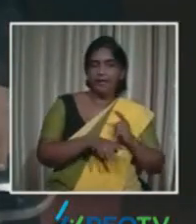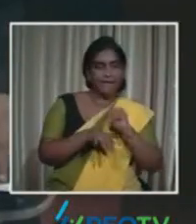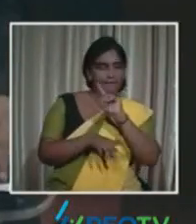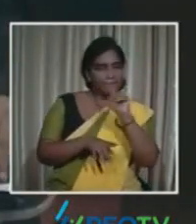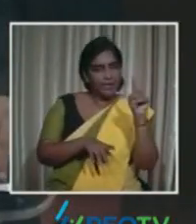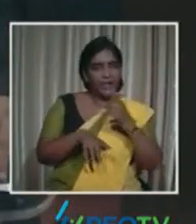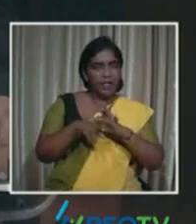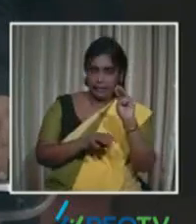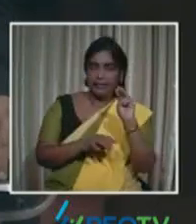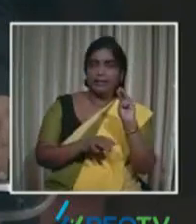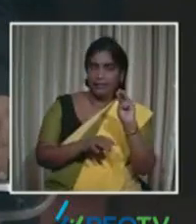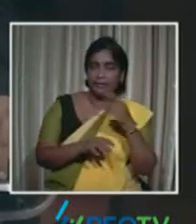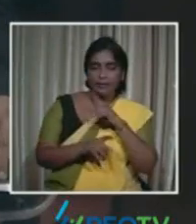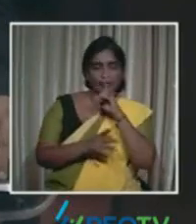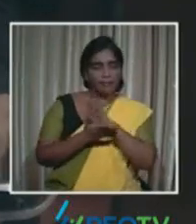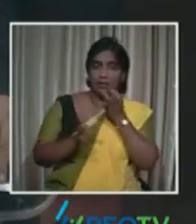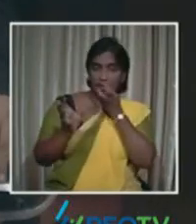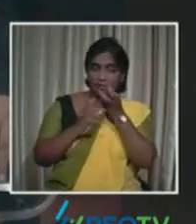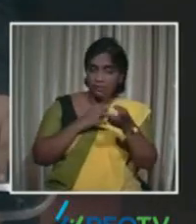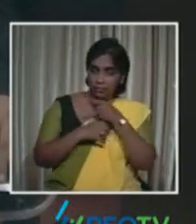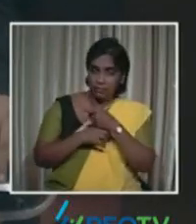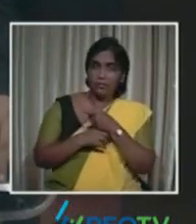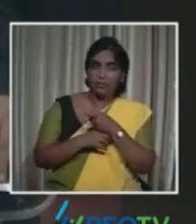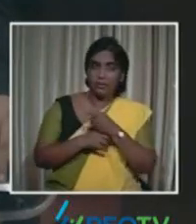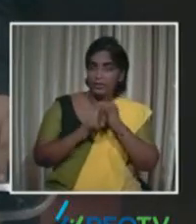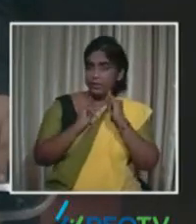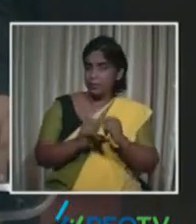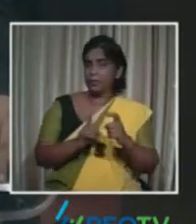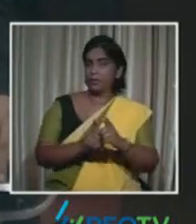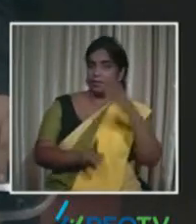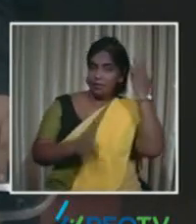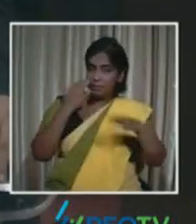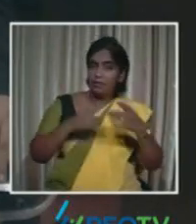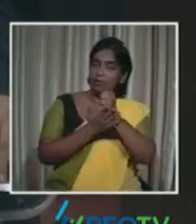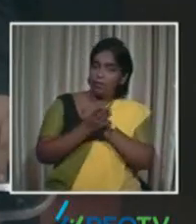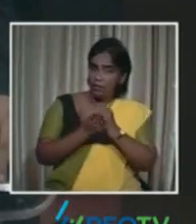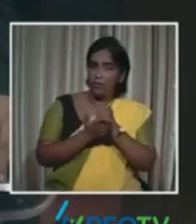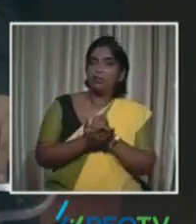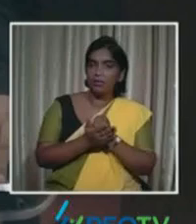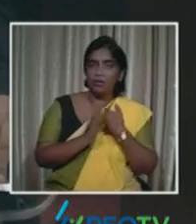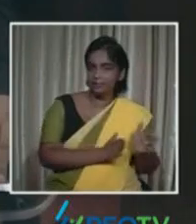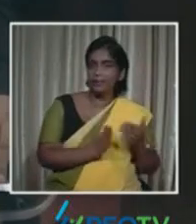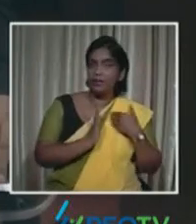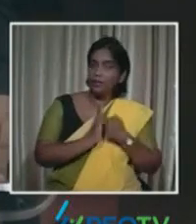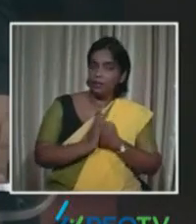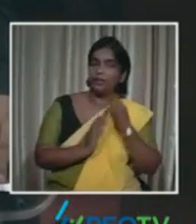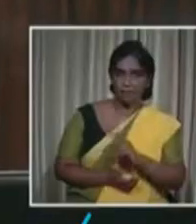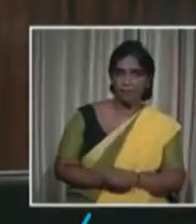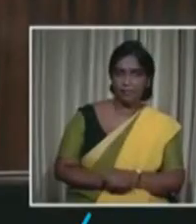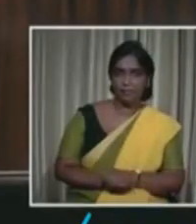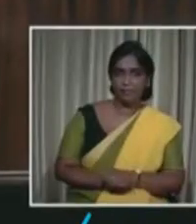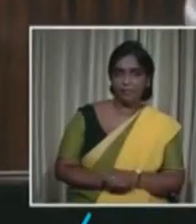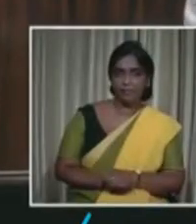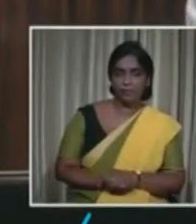නම් තප්පර 30ක හරි ශබ්දතාවයක් පළ කරලා ඒ ම්ලේච්ඡ ප්‍රහාරයෙන් මියගිය සියලු දෙනාටම අපි අපේ ගෞරවය ප්‍රණාමය පුද කරමු